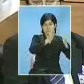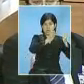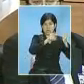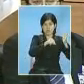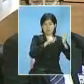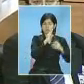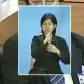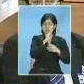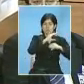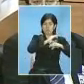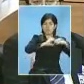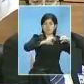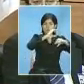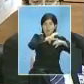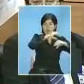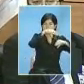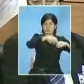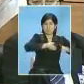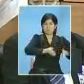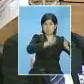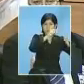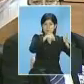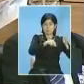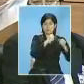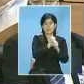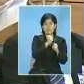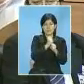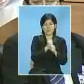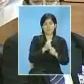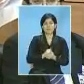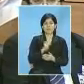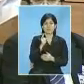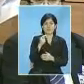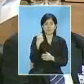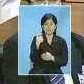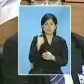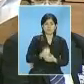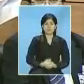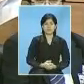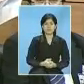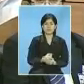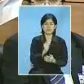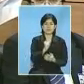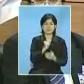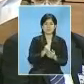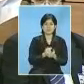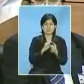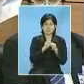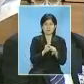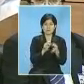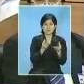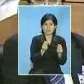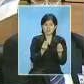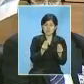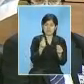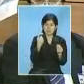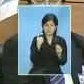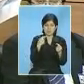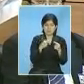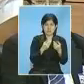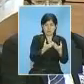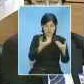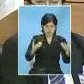ก่อสร้างใดๆก็ตามนะฮะเขาจะต้องมีแนวแนวล่นระหว่างกันในเรื่องของที่ดินส่วนที่ดินที่มีการแบ่ง